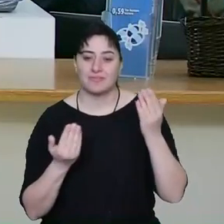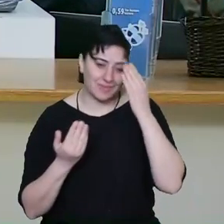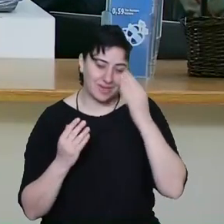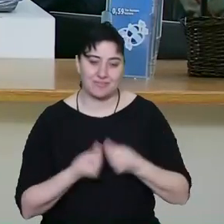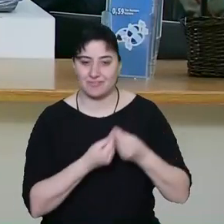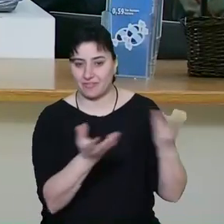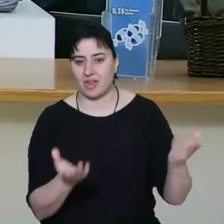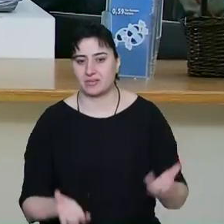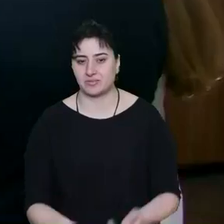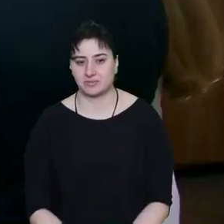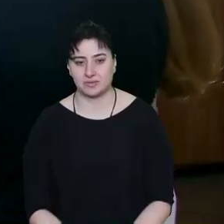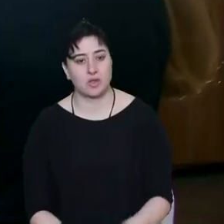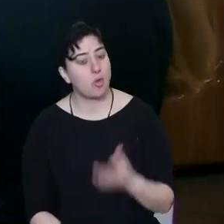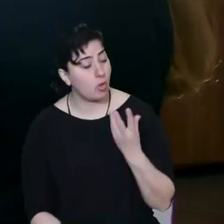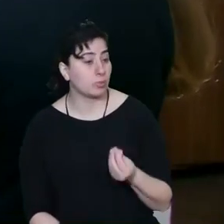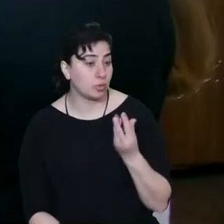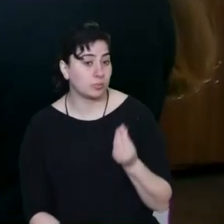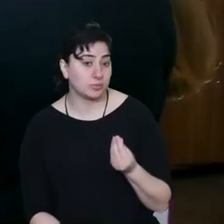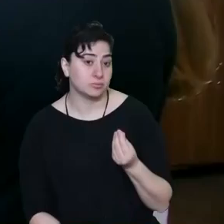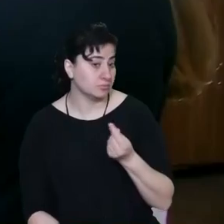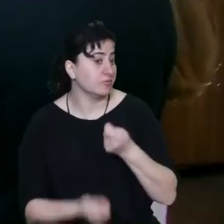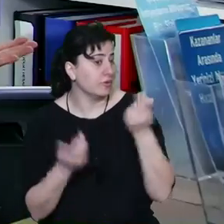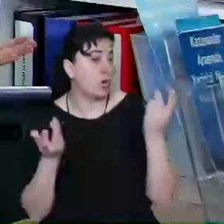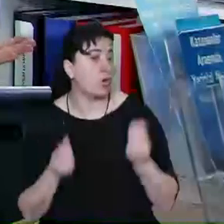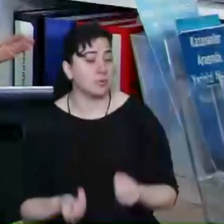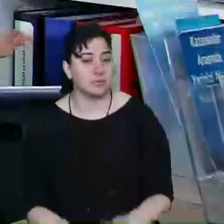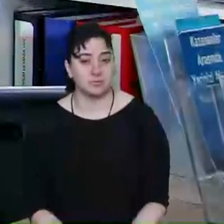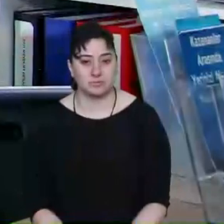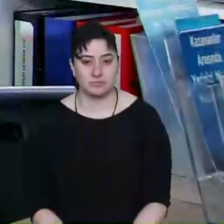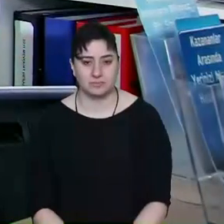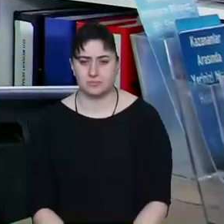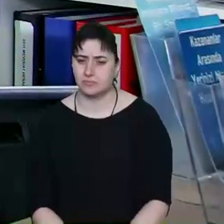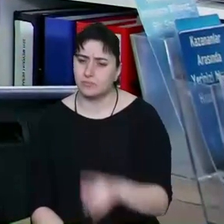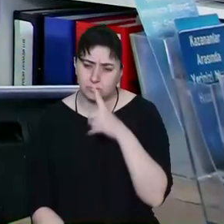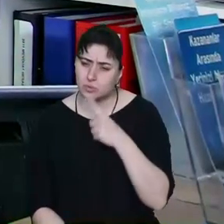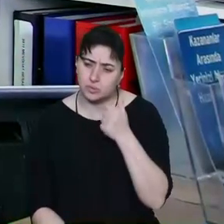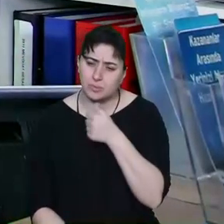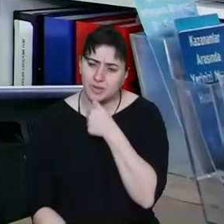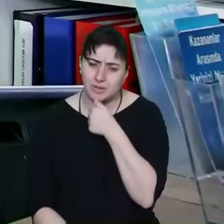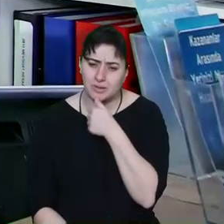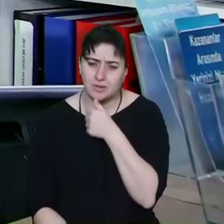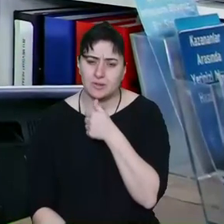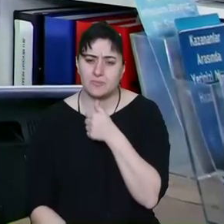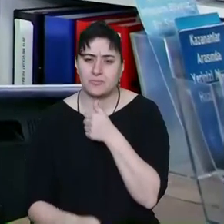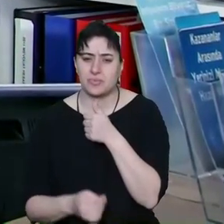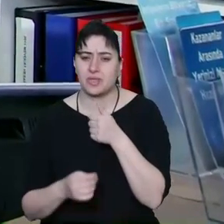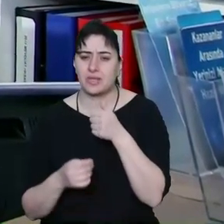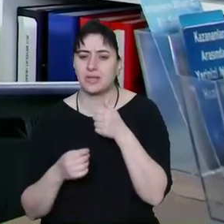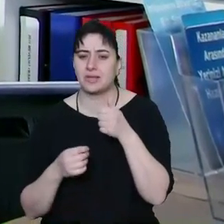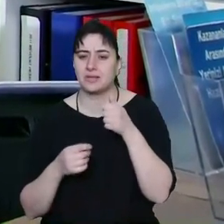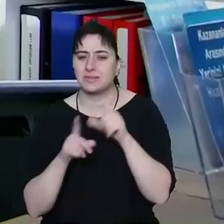Kabak gibi yalan işte. Olabilir. Bağışlayabilirsin. Müdür bey, artık dizilerin arasına